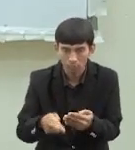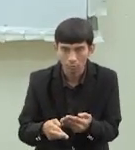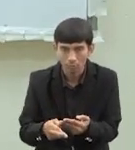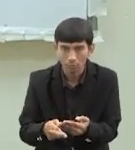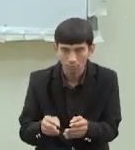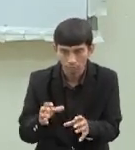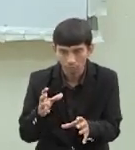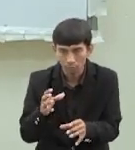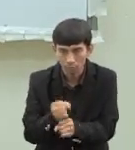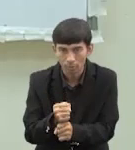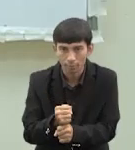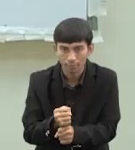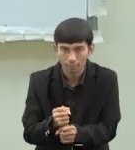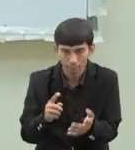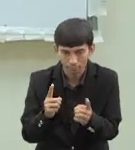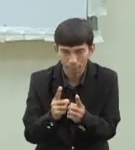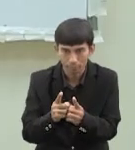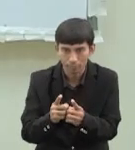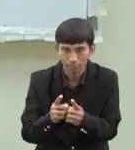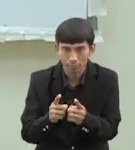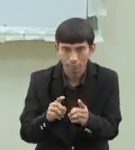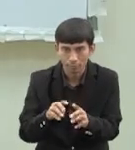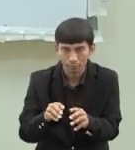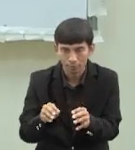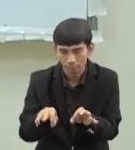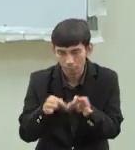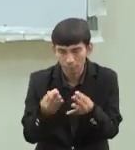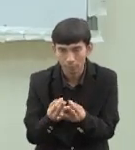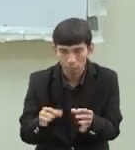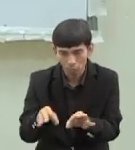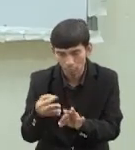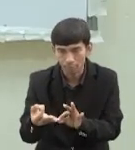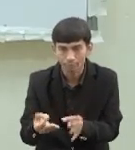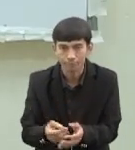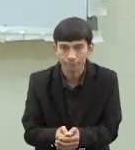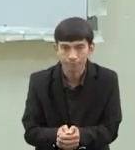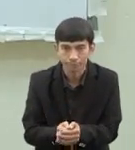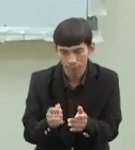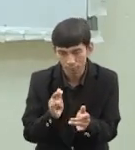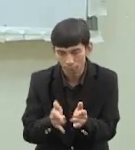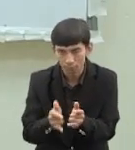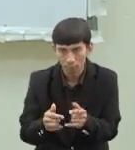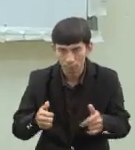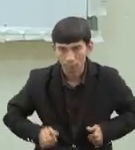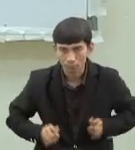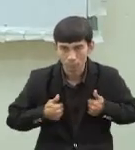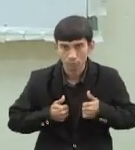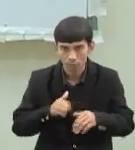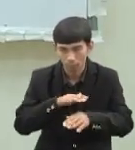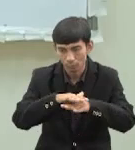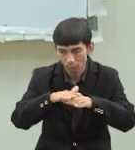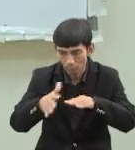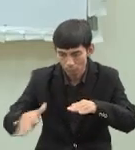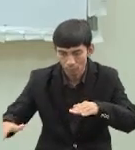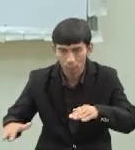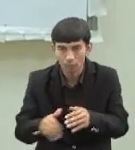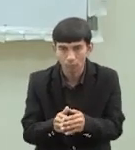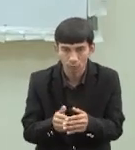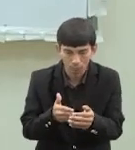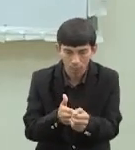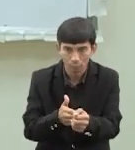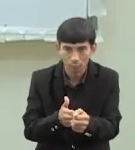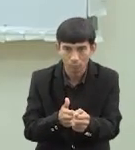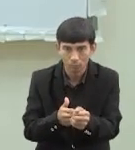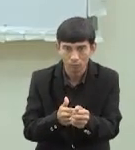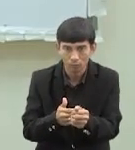ná. Chuộc chung cửa xa rôm rộng bàm. Bọn phó rùa nơ viên tùm niêm. Nôm khá nê